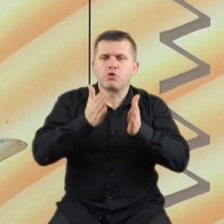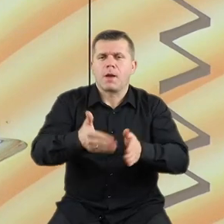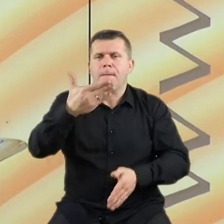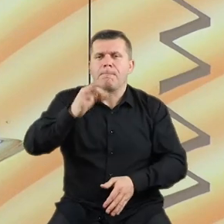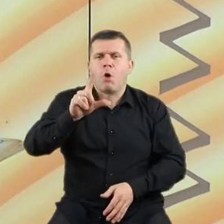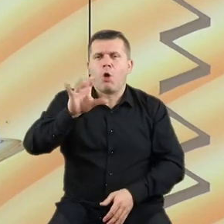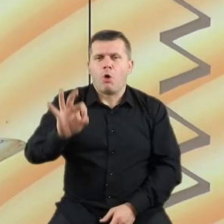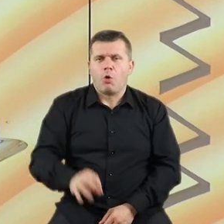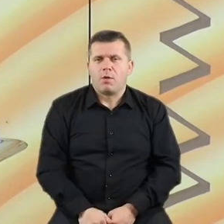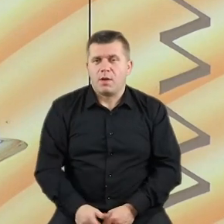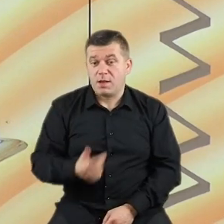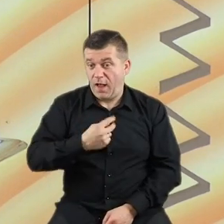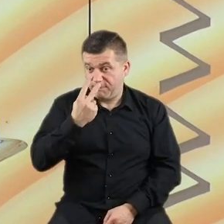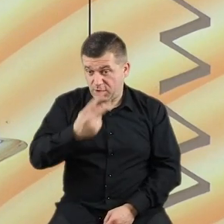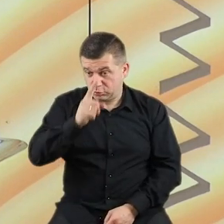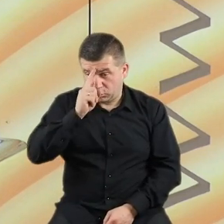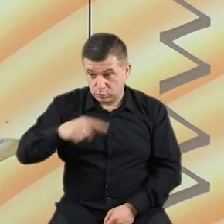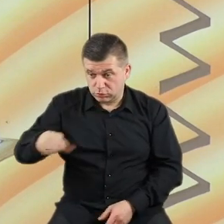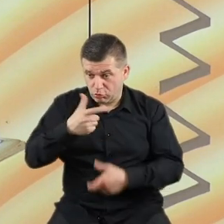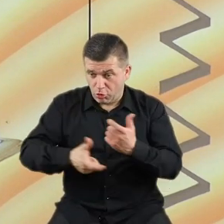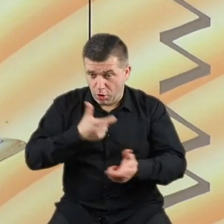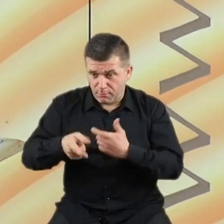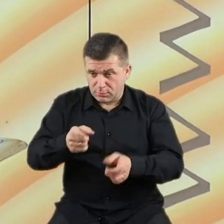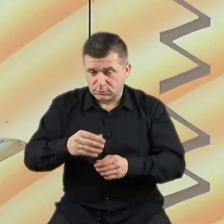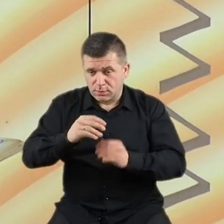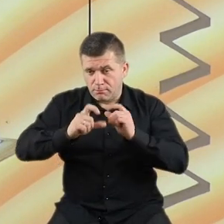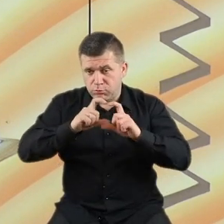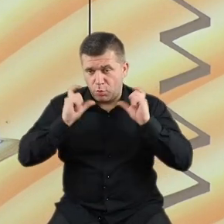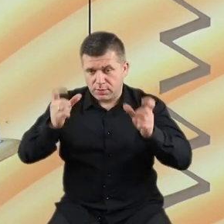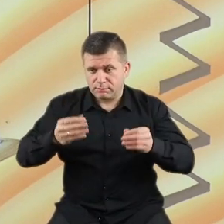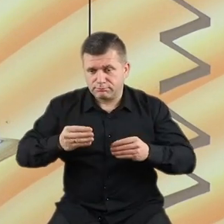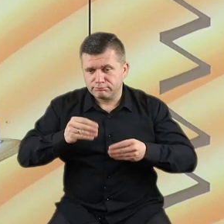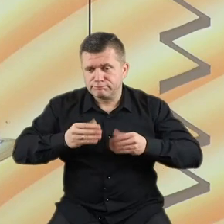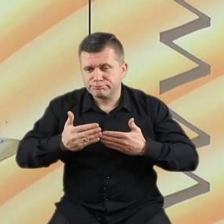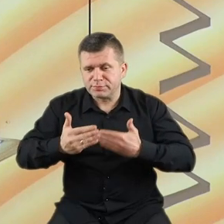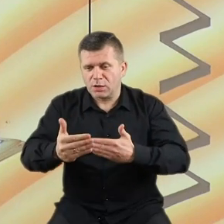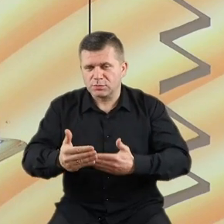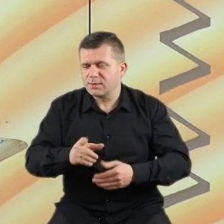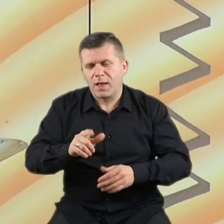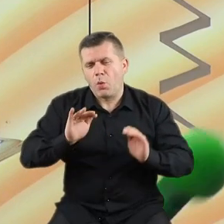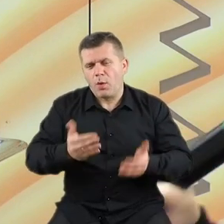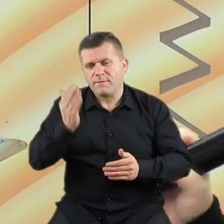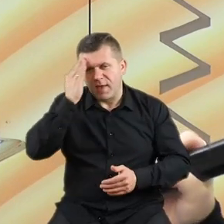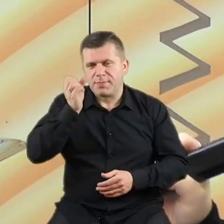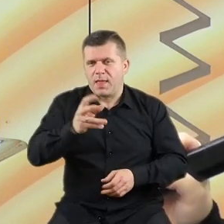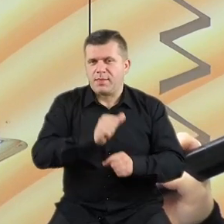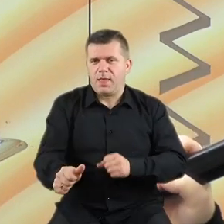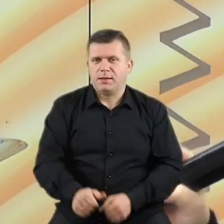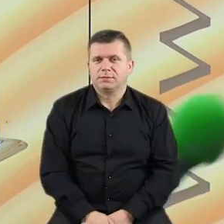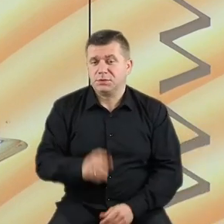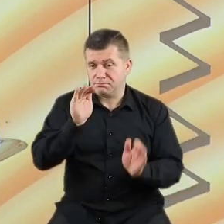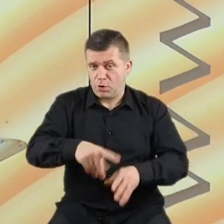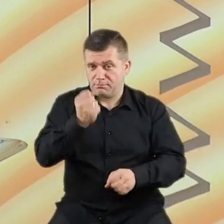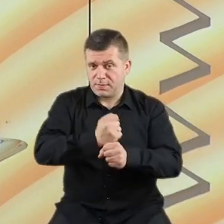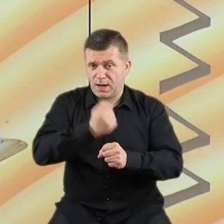na molo. Ale to nie znaczy, że ja widzę tych ludzi ciągle przesuwających ten budynek na Palach, tylko po prostu wiem, że tak jest. Chociaż tak jest